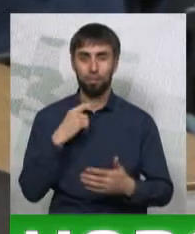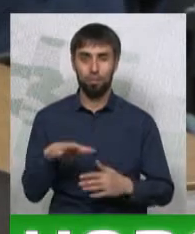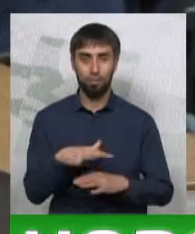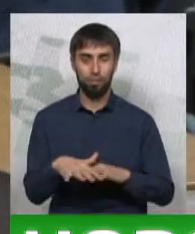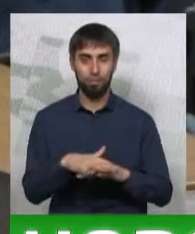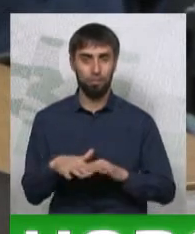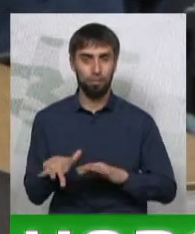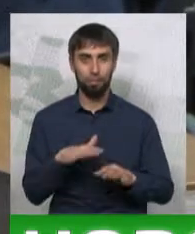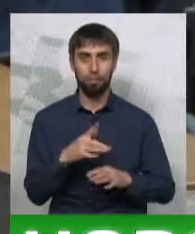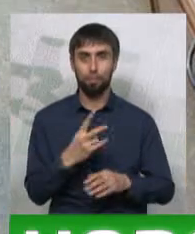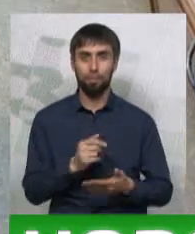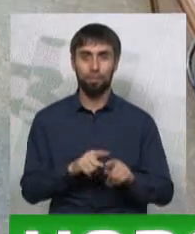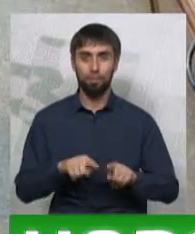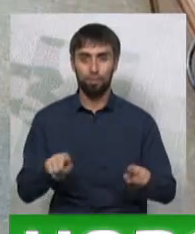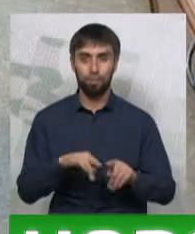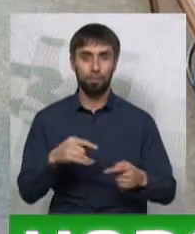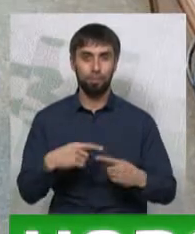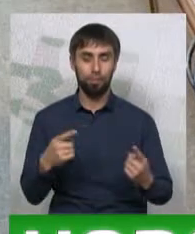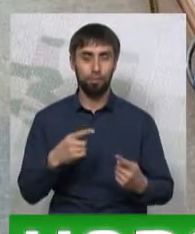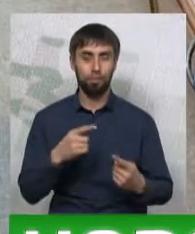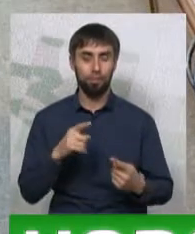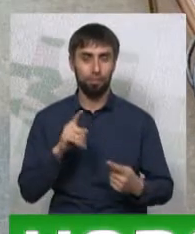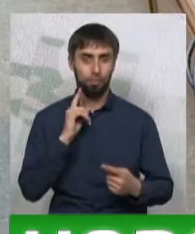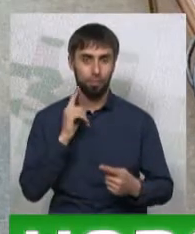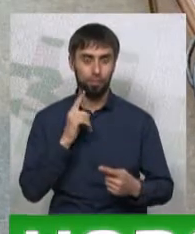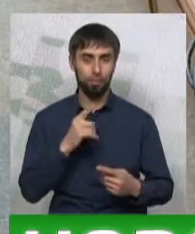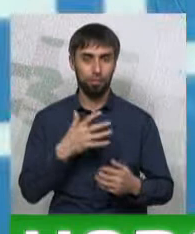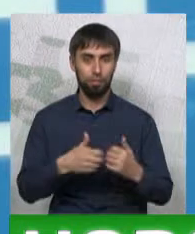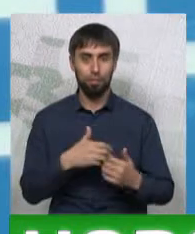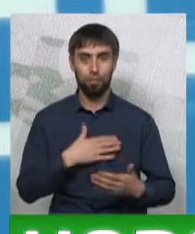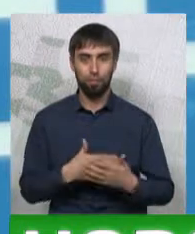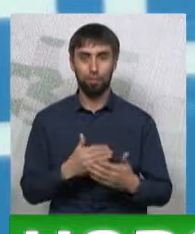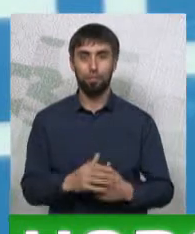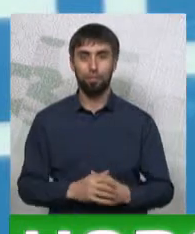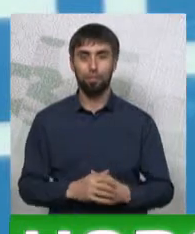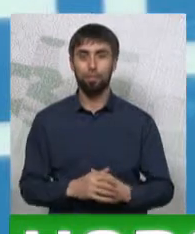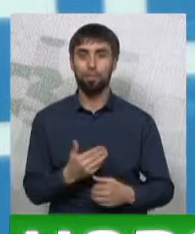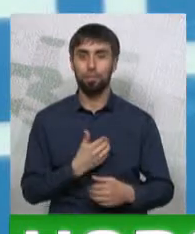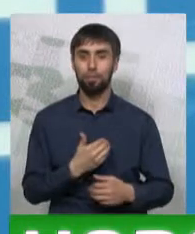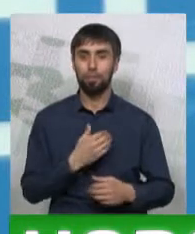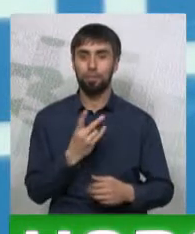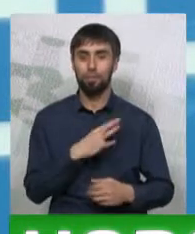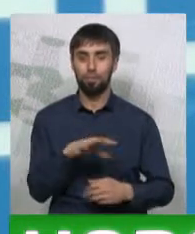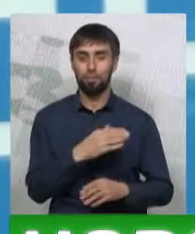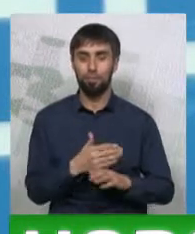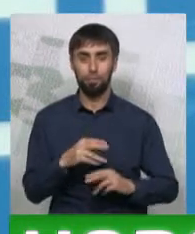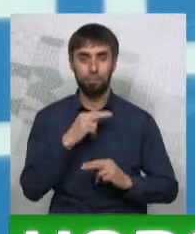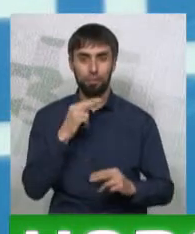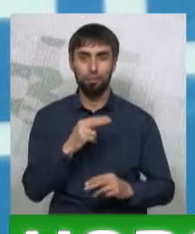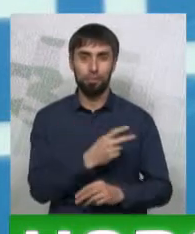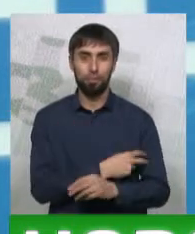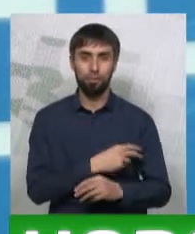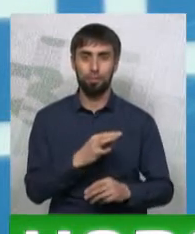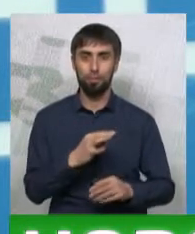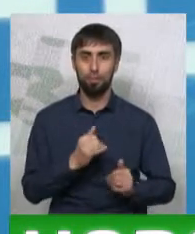движение направлено на популяризацию и развитие в молодежной среде волонтерства. Хочу обратить внимание на медицинское обслуживание в